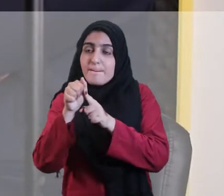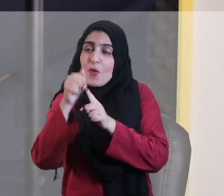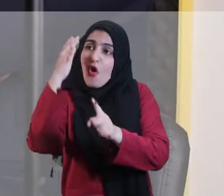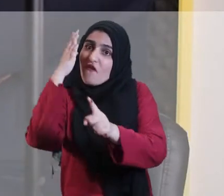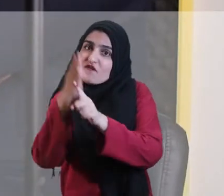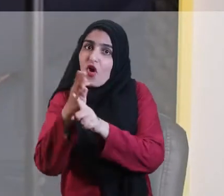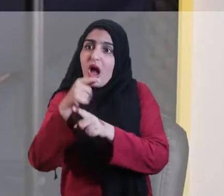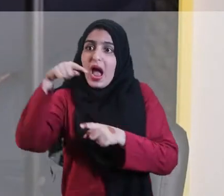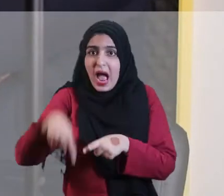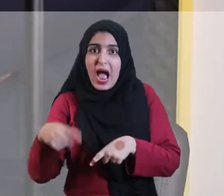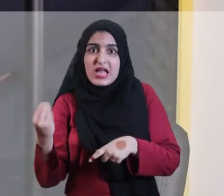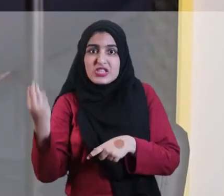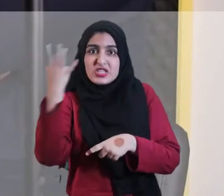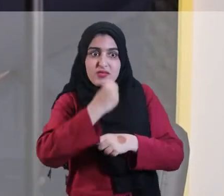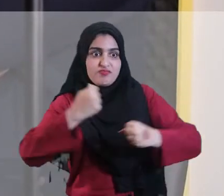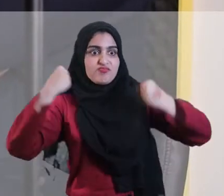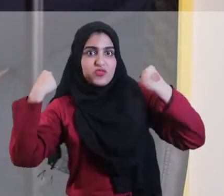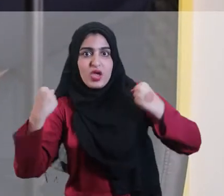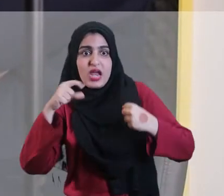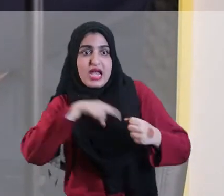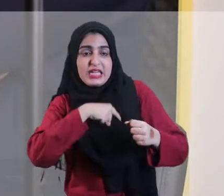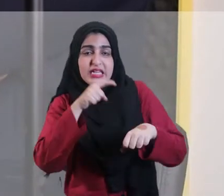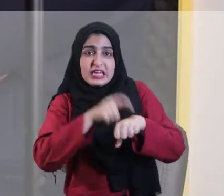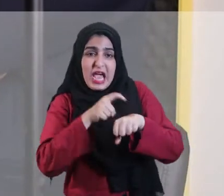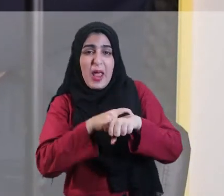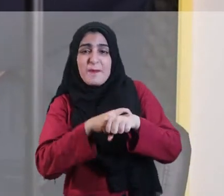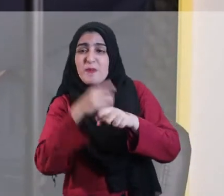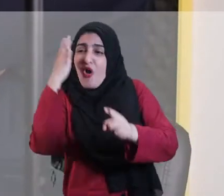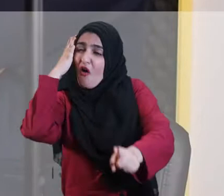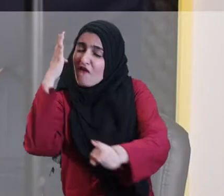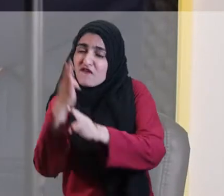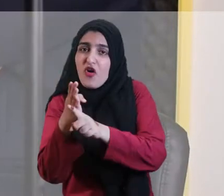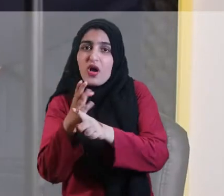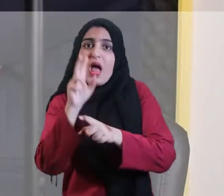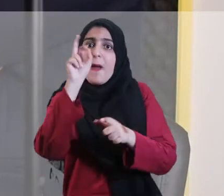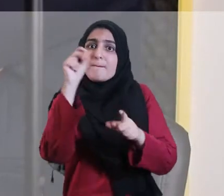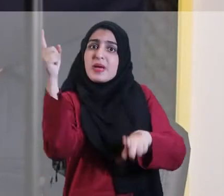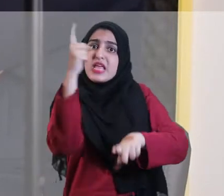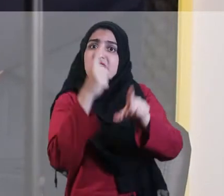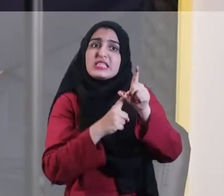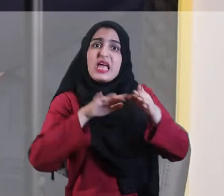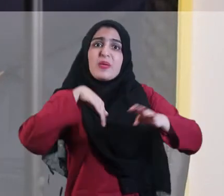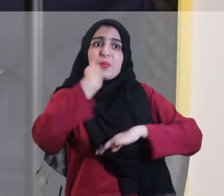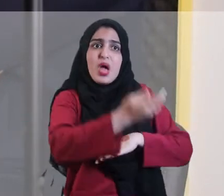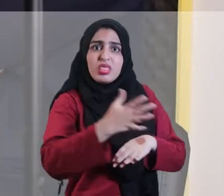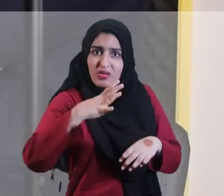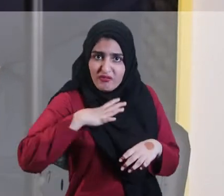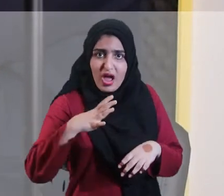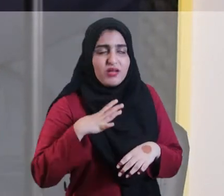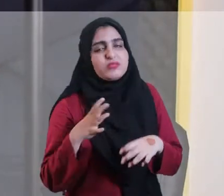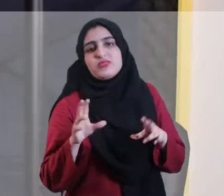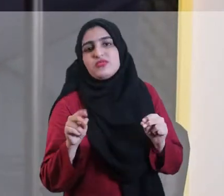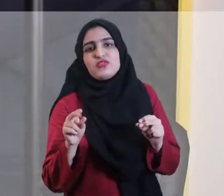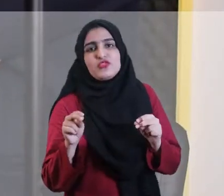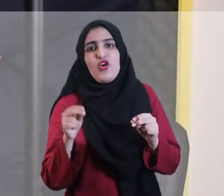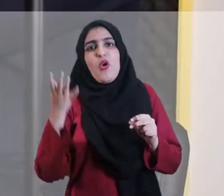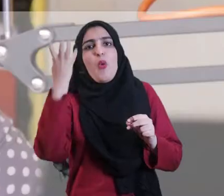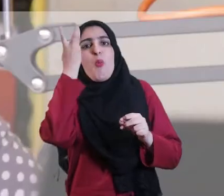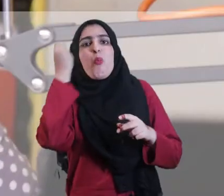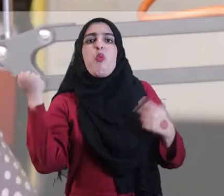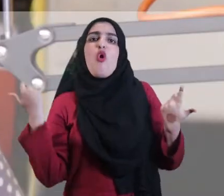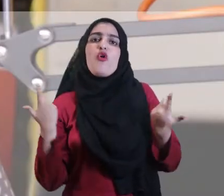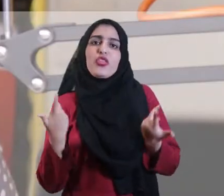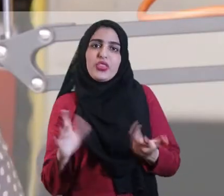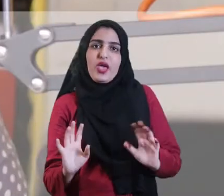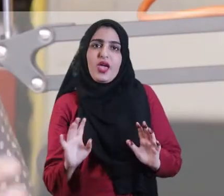आर चीज के बारे में पत्नी एनर्जी और टाइम वेस्ट कर रहे हैं लगा रहे हैं अब इस साल बाद आपको फर्क पड़ेगी इस